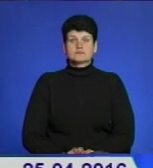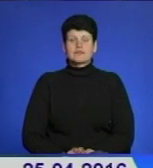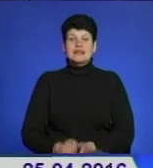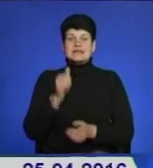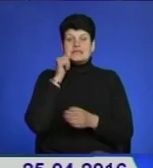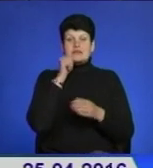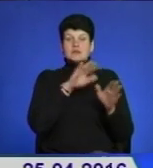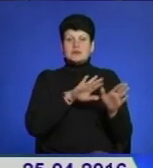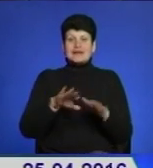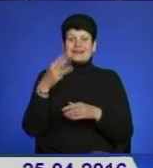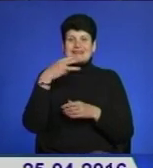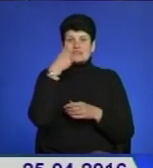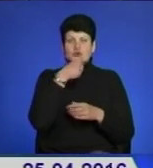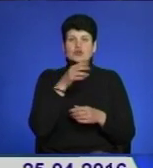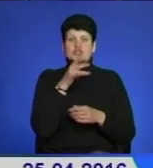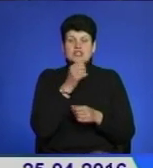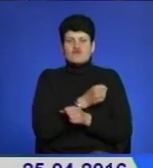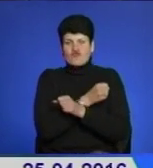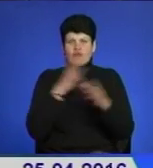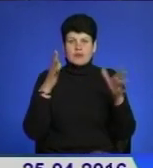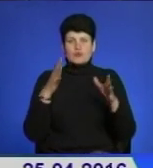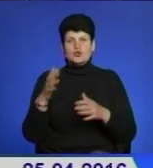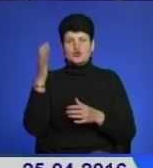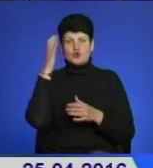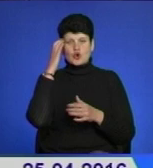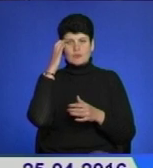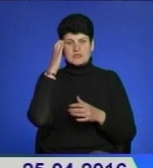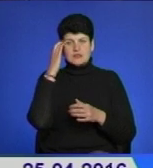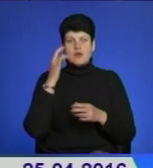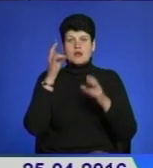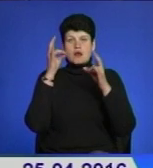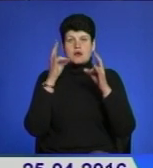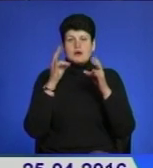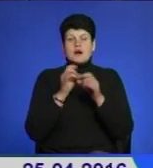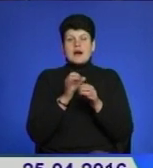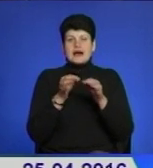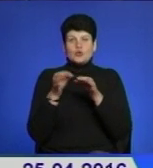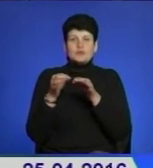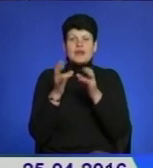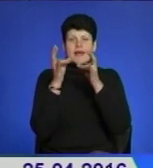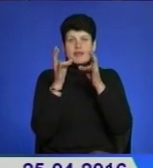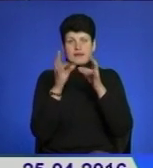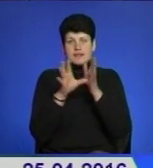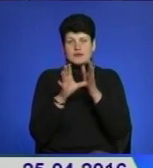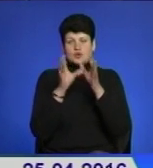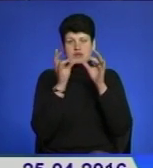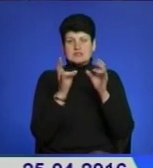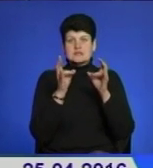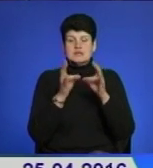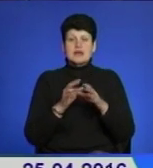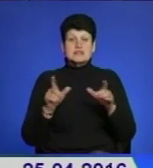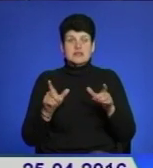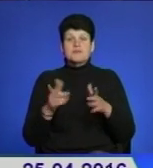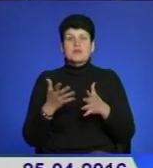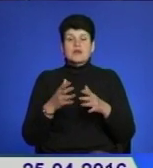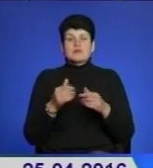Завтра минає 30 років з часу вибуху реактора Чорнобильської атомної електростанції, який забрав тисячі життів. По всій Україні цими